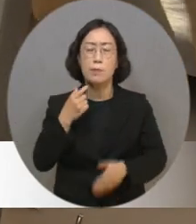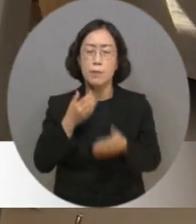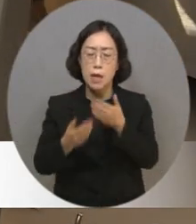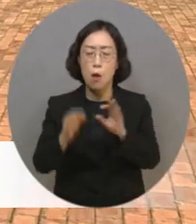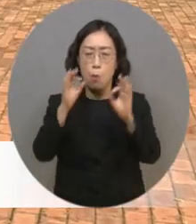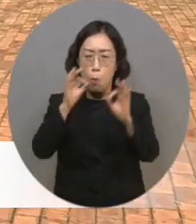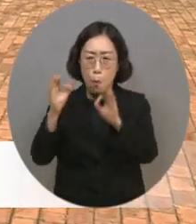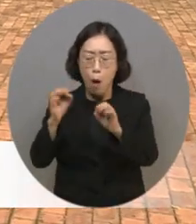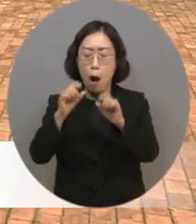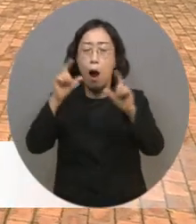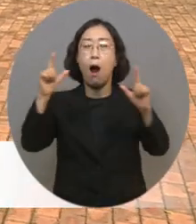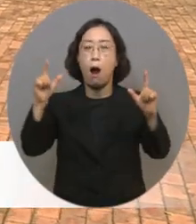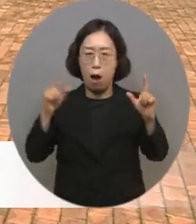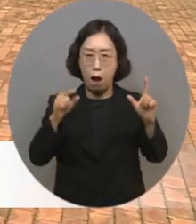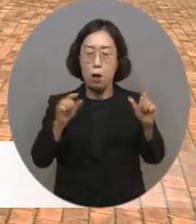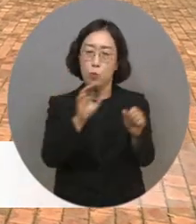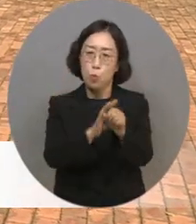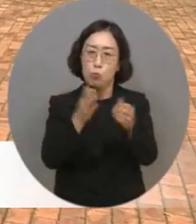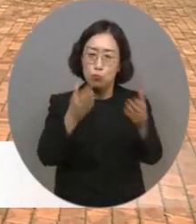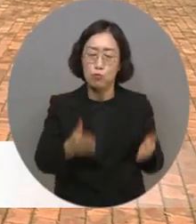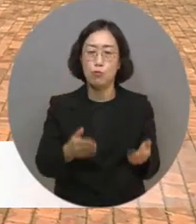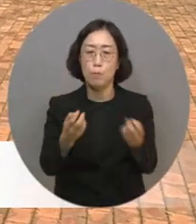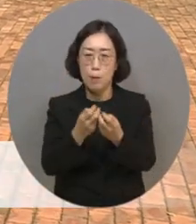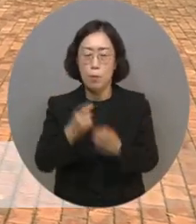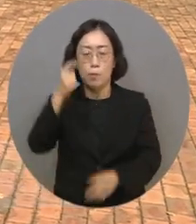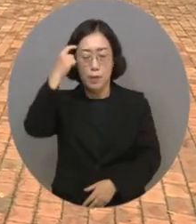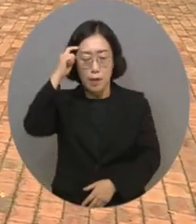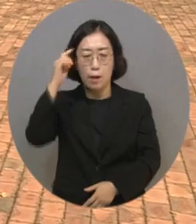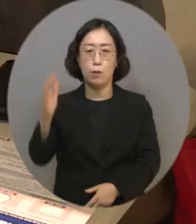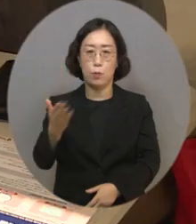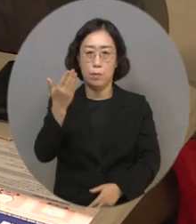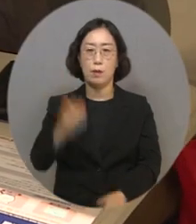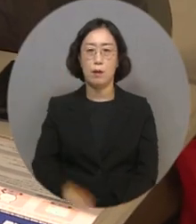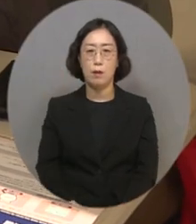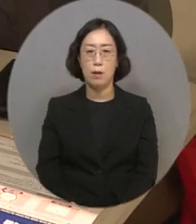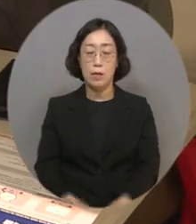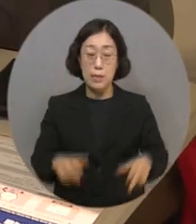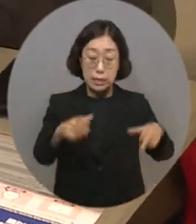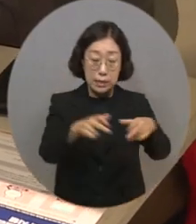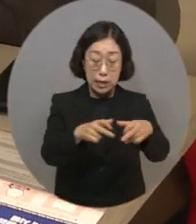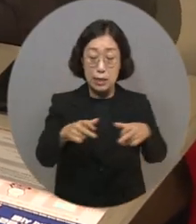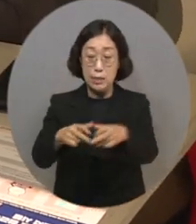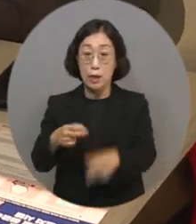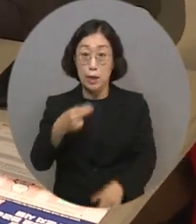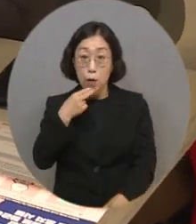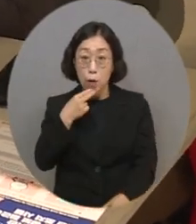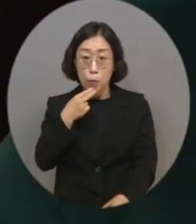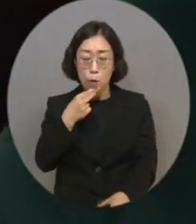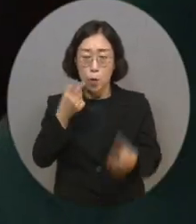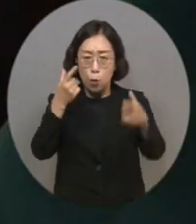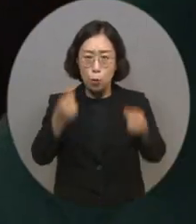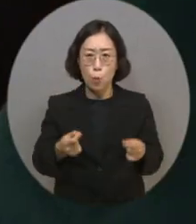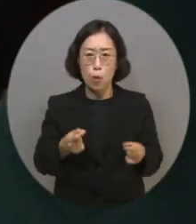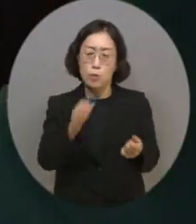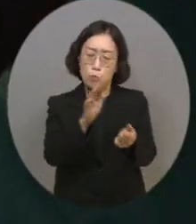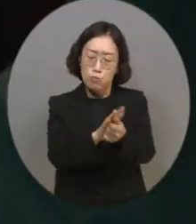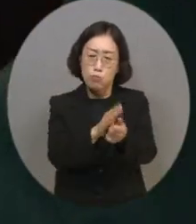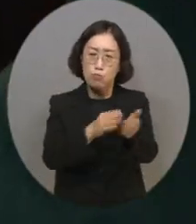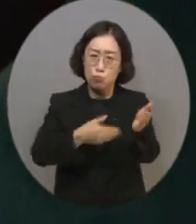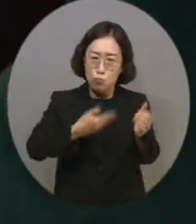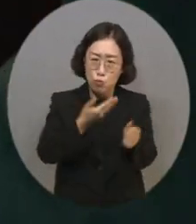공감하고 도움을 줄 수 있는 방법에 대해 고민합니다. 장애인과 비장애인 모두 시각장애인을 위한